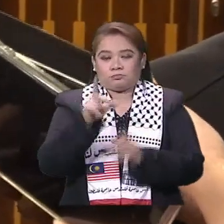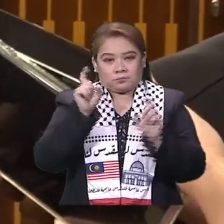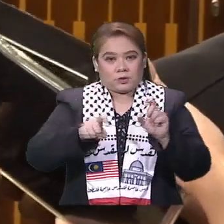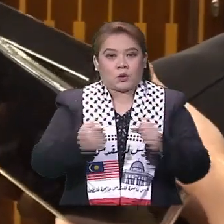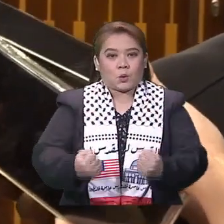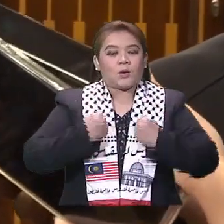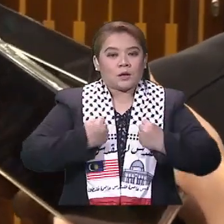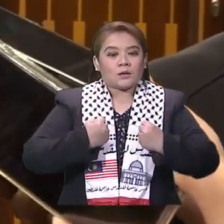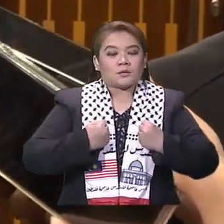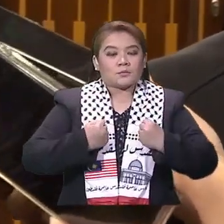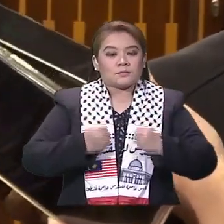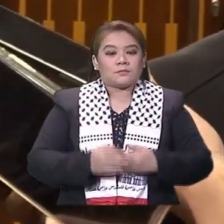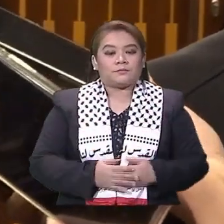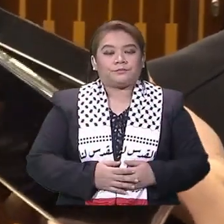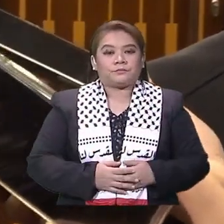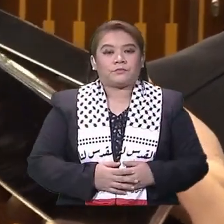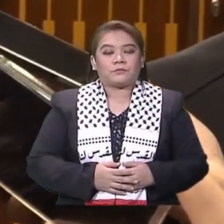penting.